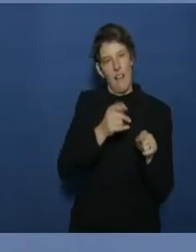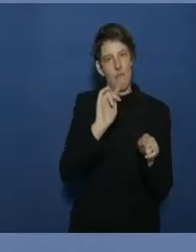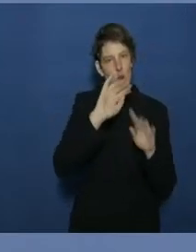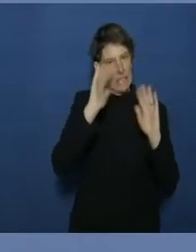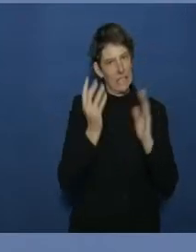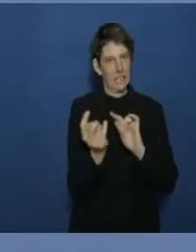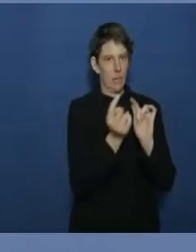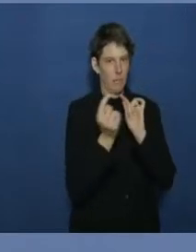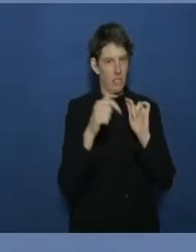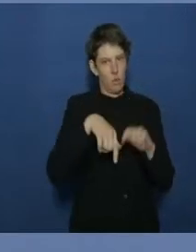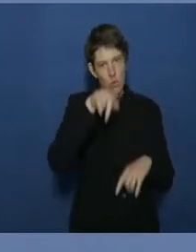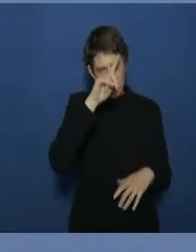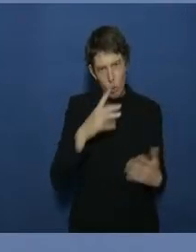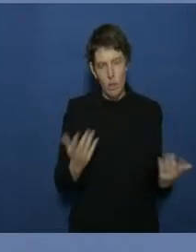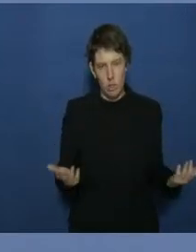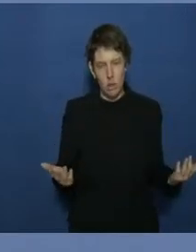gesagt,